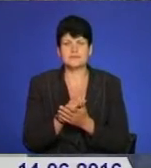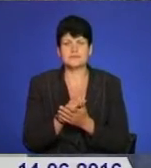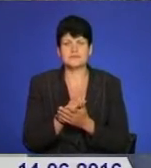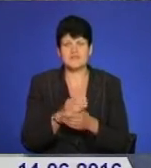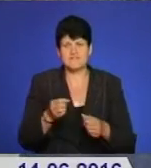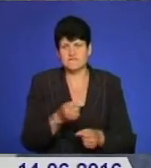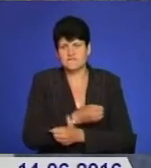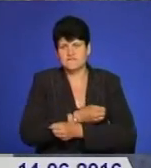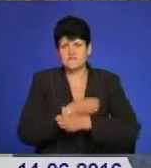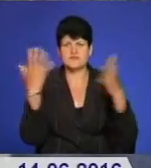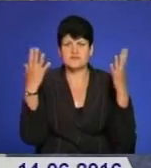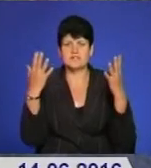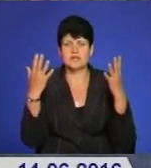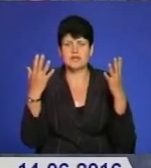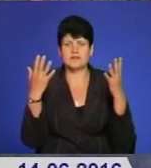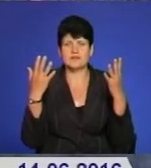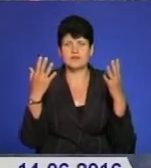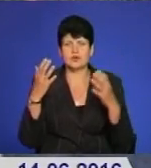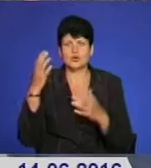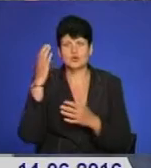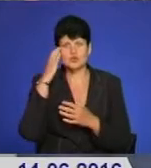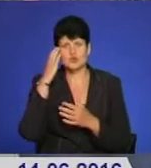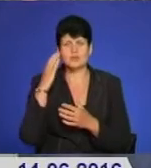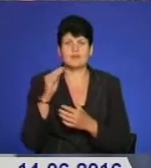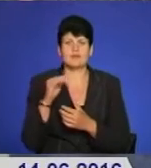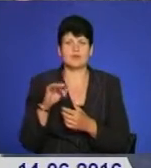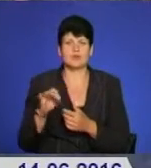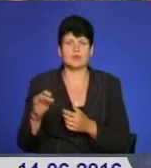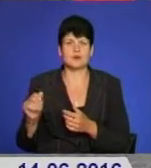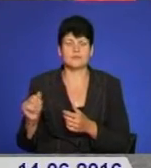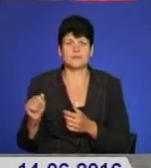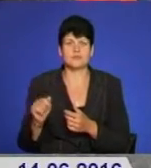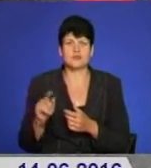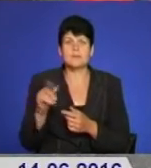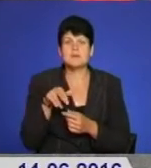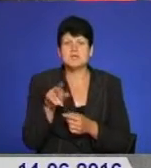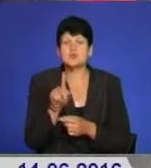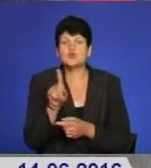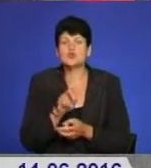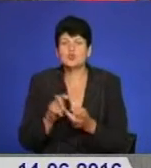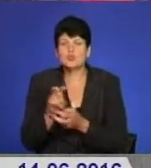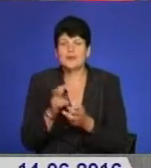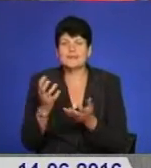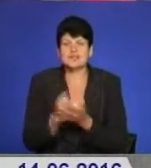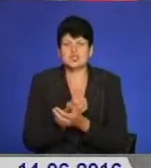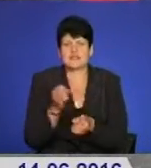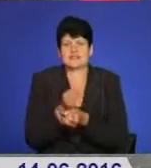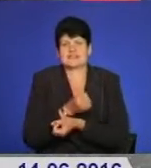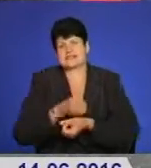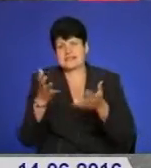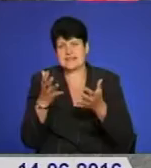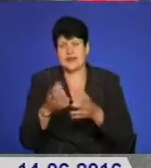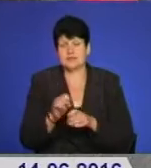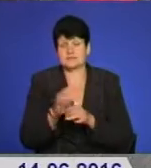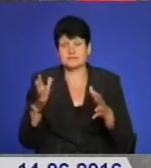пакету. Значить, називаються чорні археологи, пішли щось шукати, значить, знайшли снаряд, і він